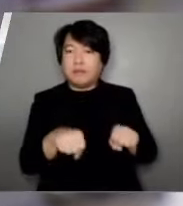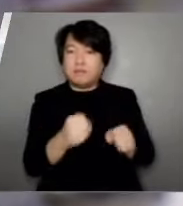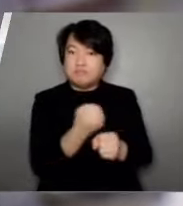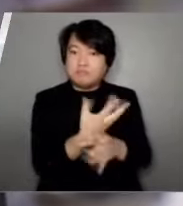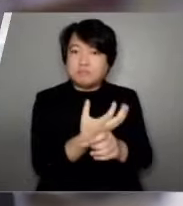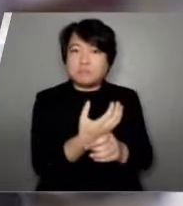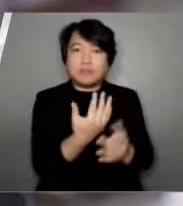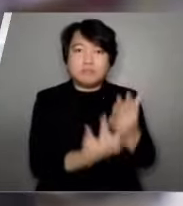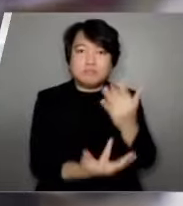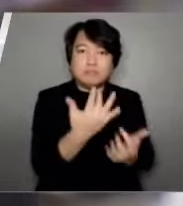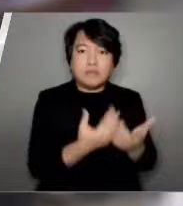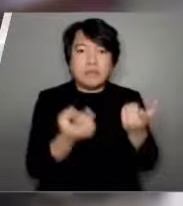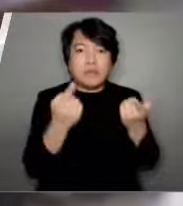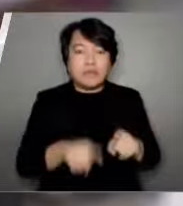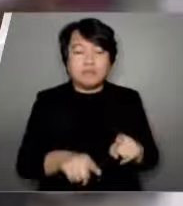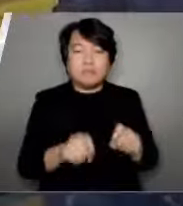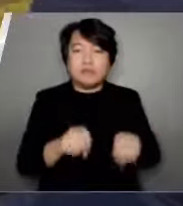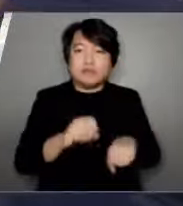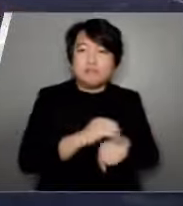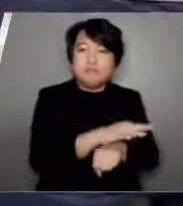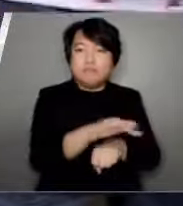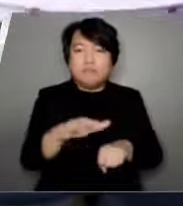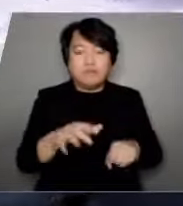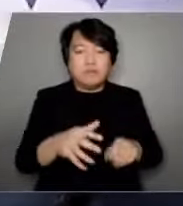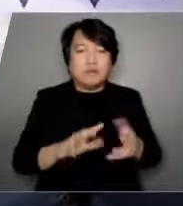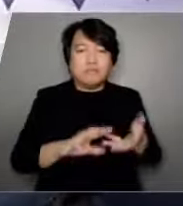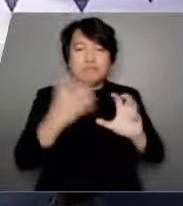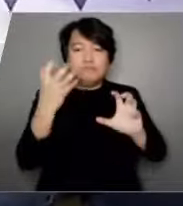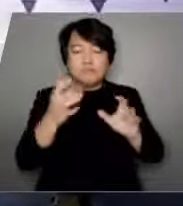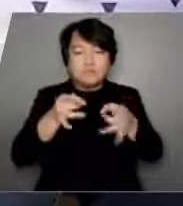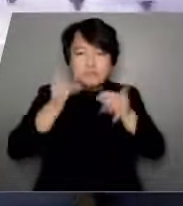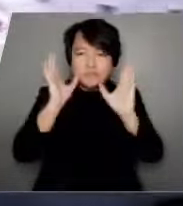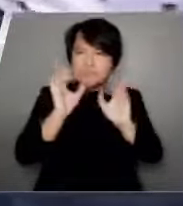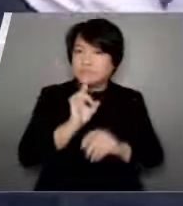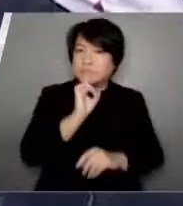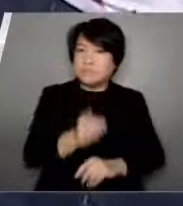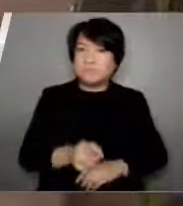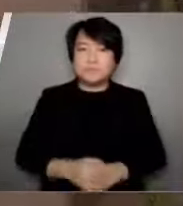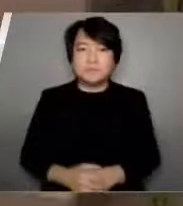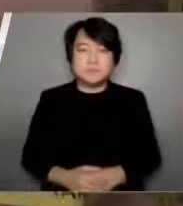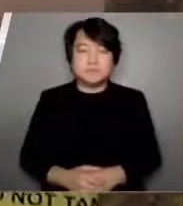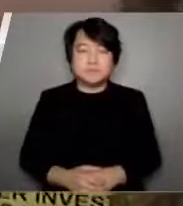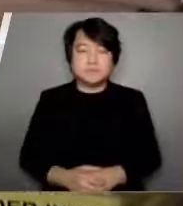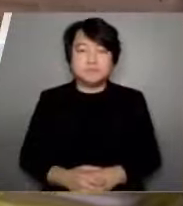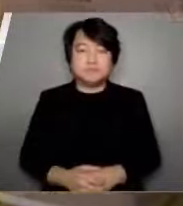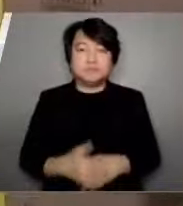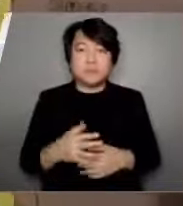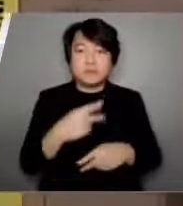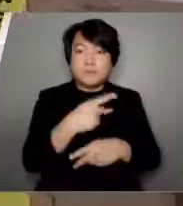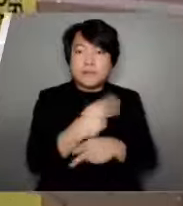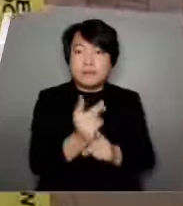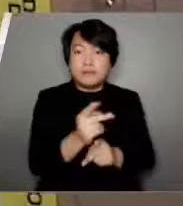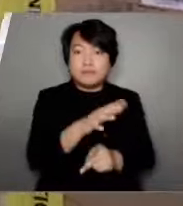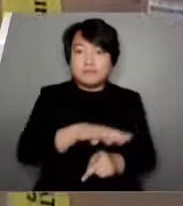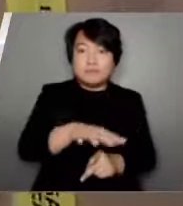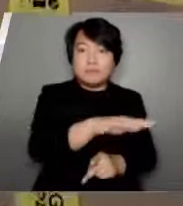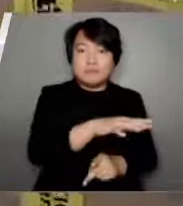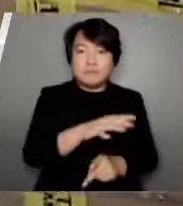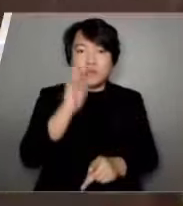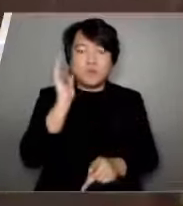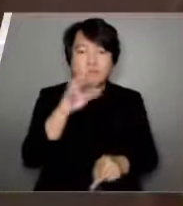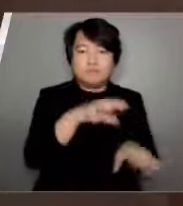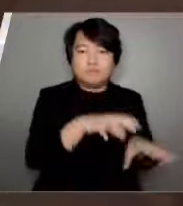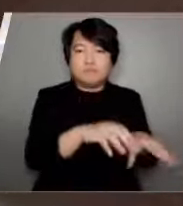buhay at ari-arian natin. So, delikado po. Sinelyuhan ang mga produkto. Hahakutin daw ito at ilalagay sa bodega